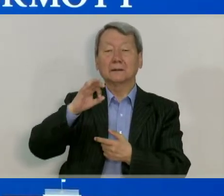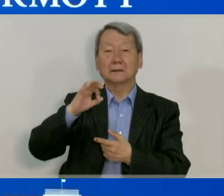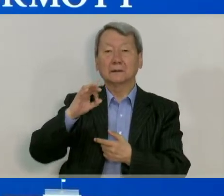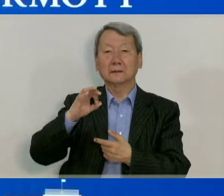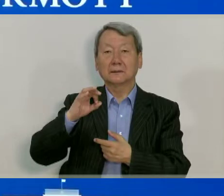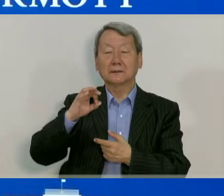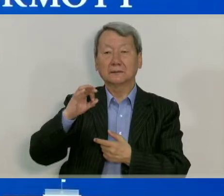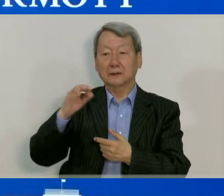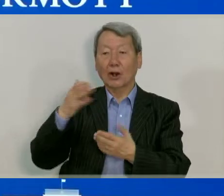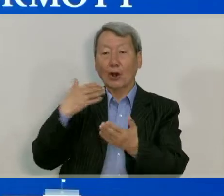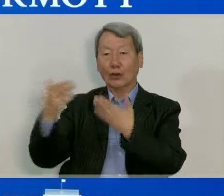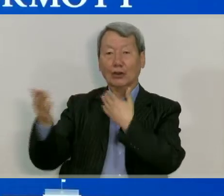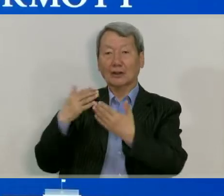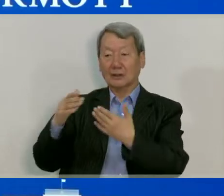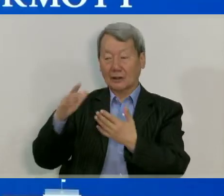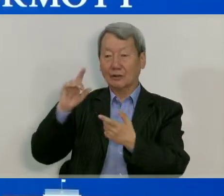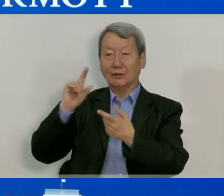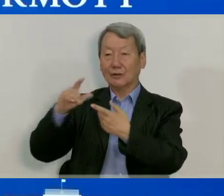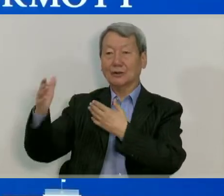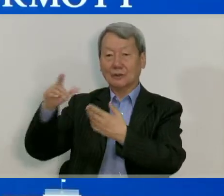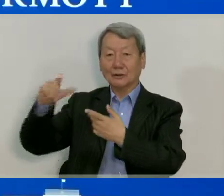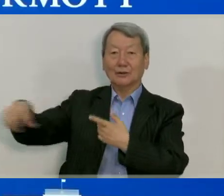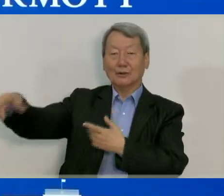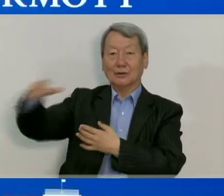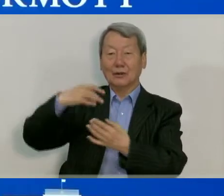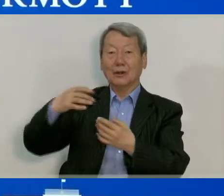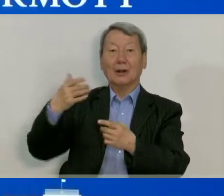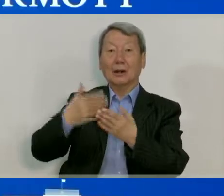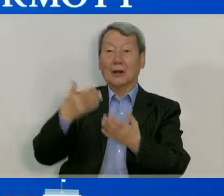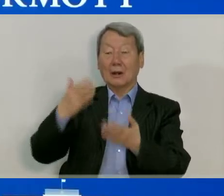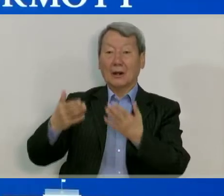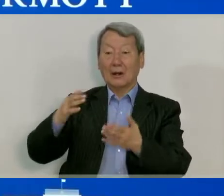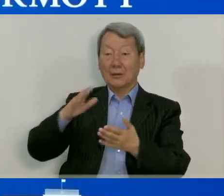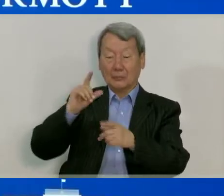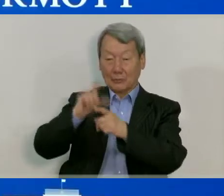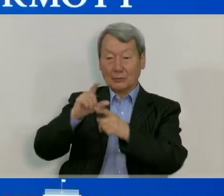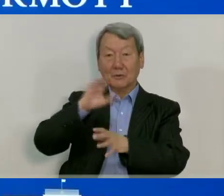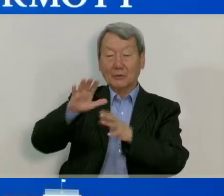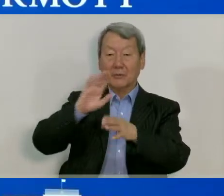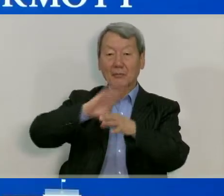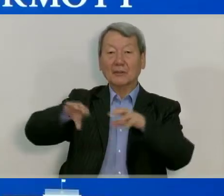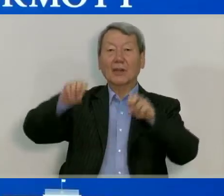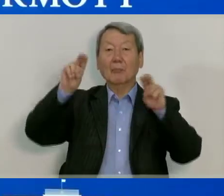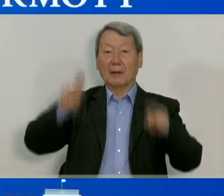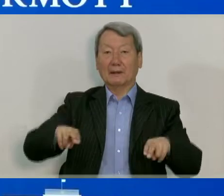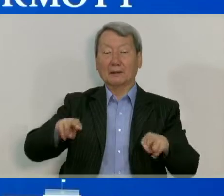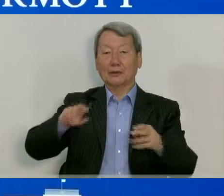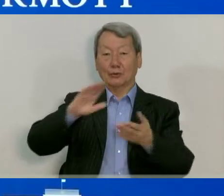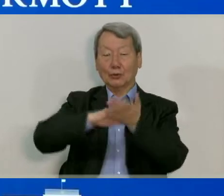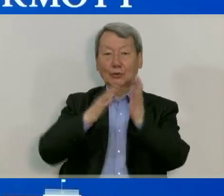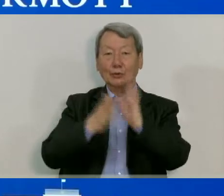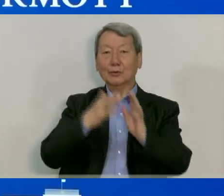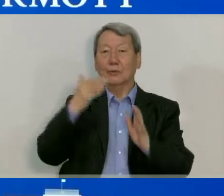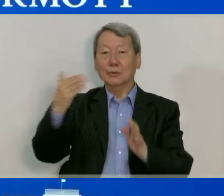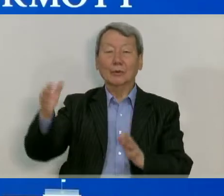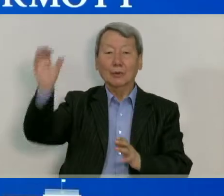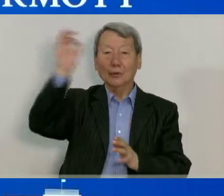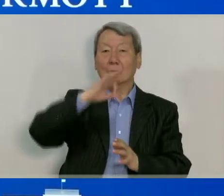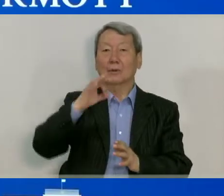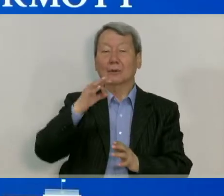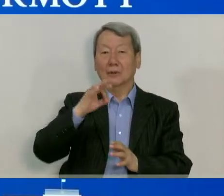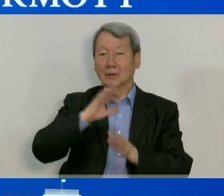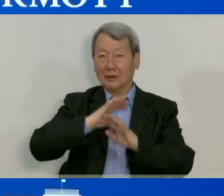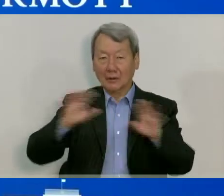мындай отношение болгондон болуп калдыбы дейм. Анткени безопасный бир шарттарды түзүп ошол этибарга